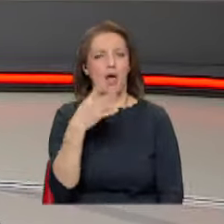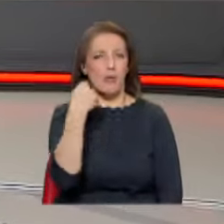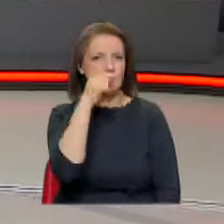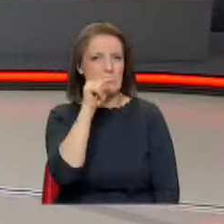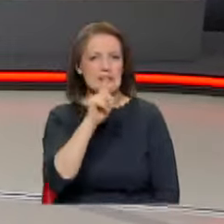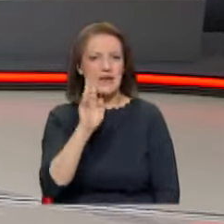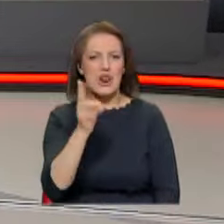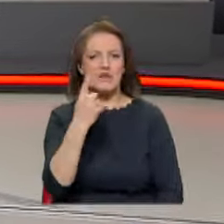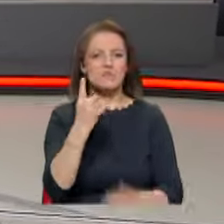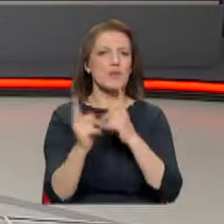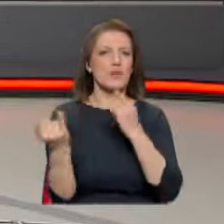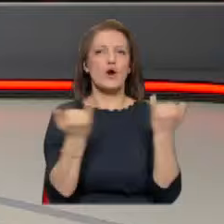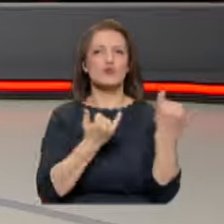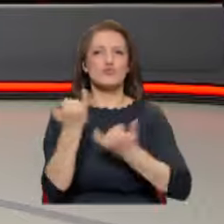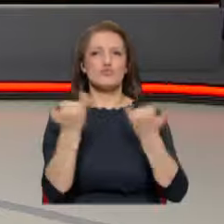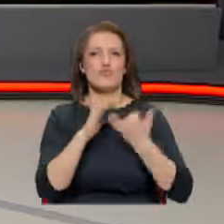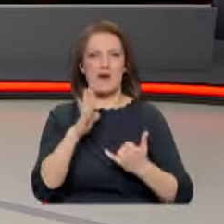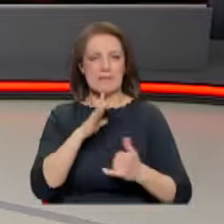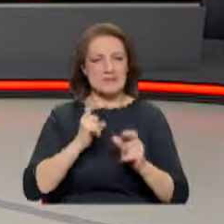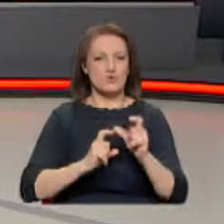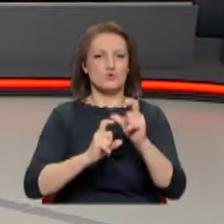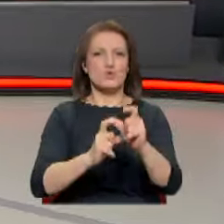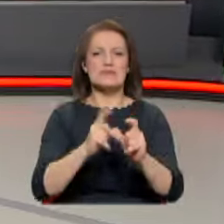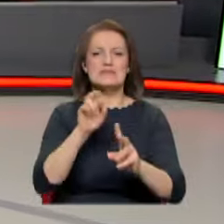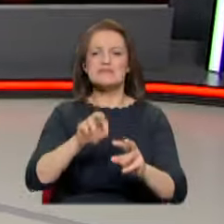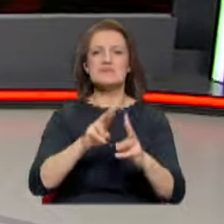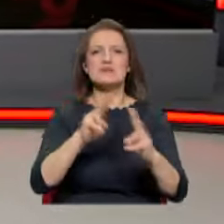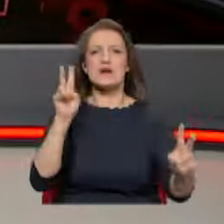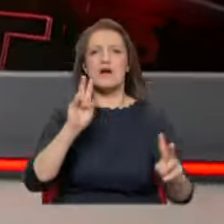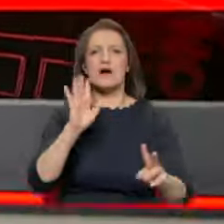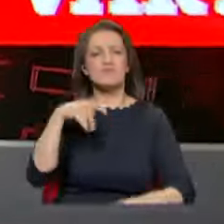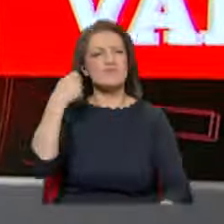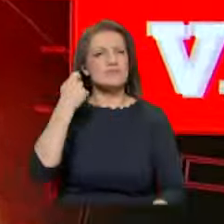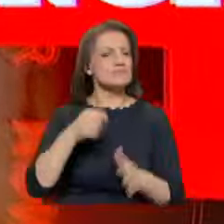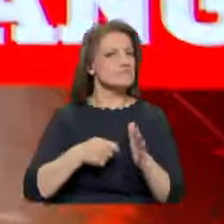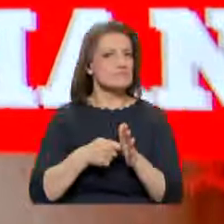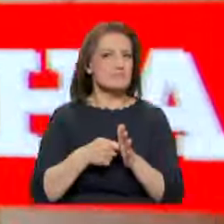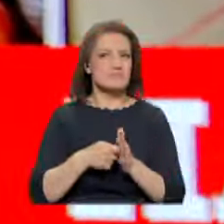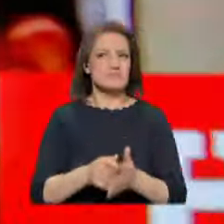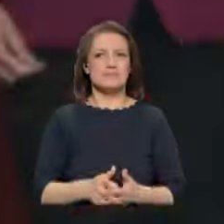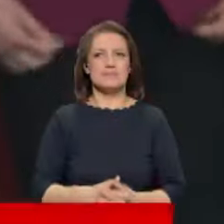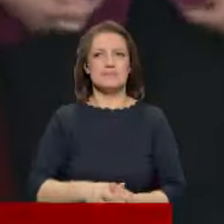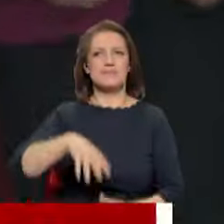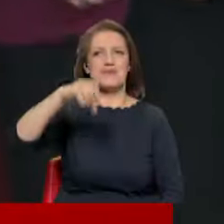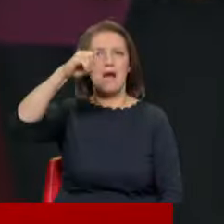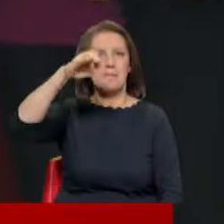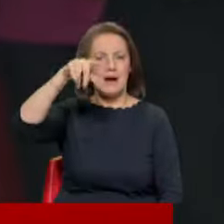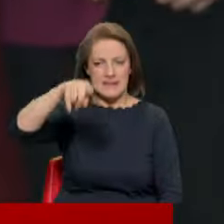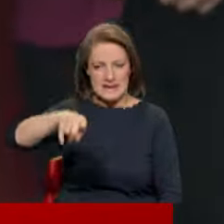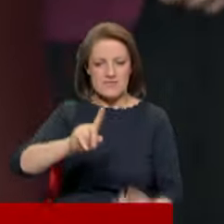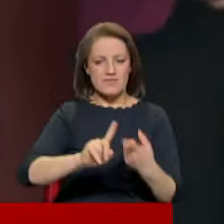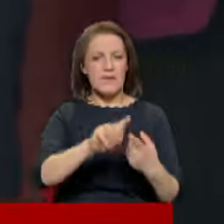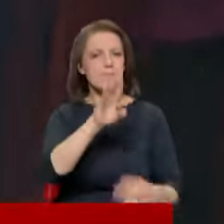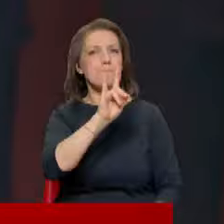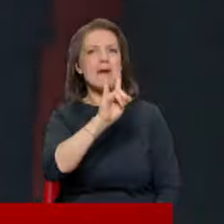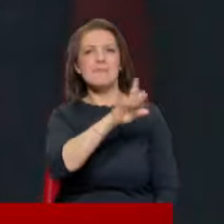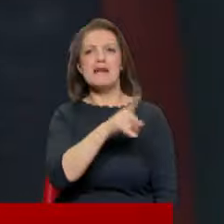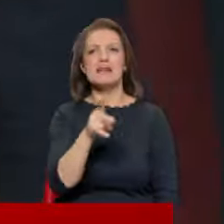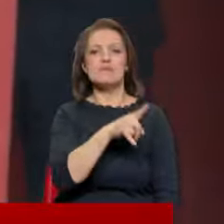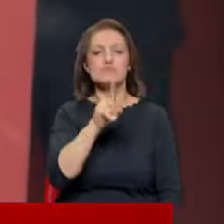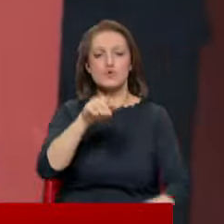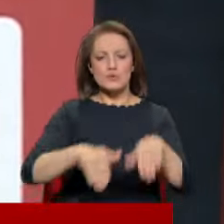Dolayısıyla ilginç bir tartışma var. Biz de soruyoruz, sırada hangi film var? AK Partililer ve MHP'lilerin